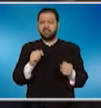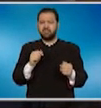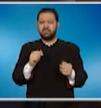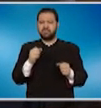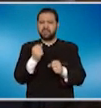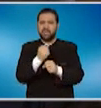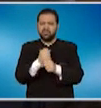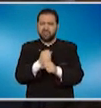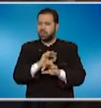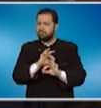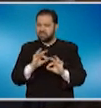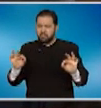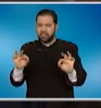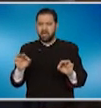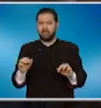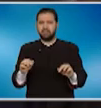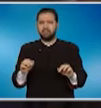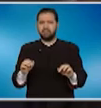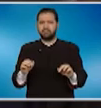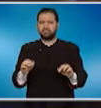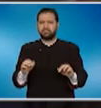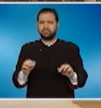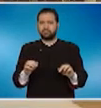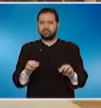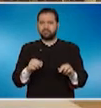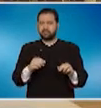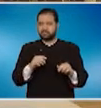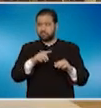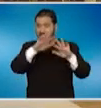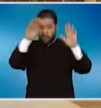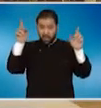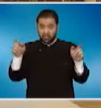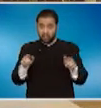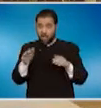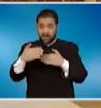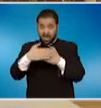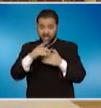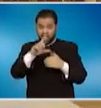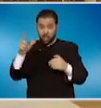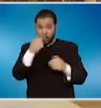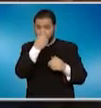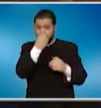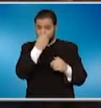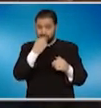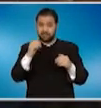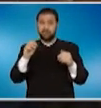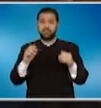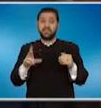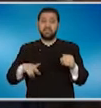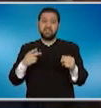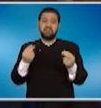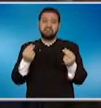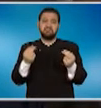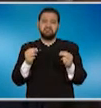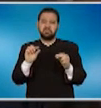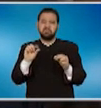își confecționează rapid o țesătură de imaginar în jurul oricărui lucru oferit real. Adică e suficient să